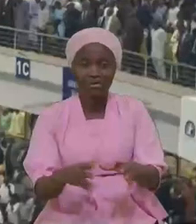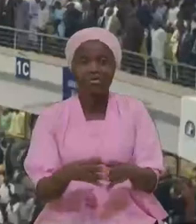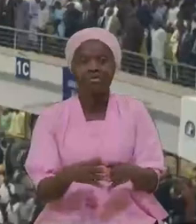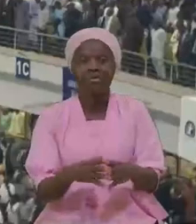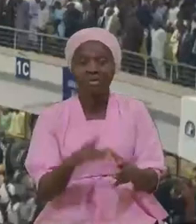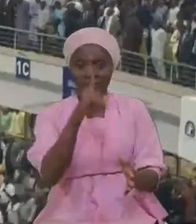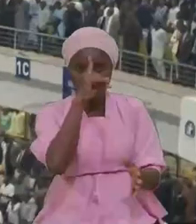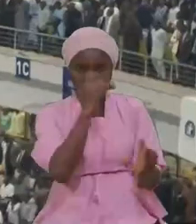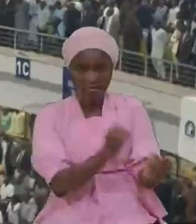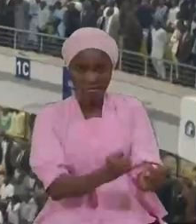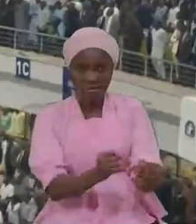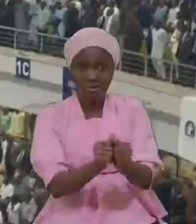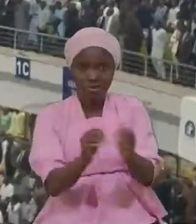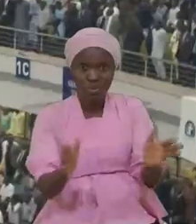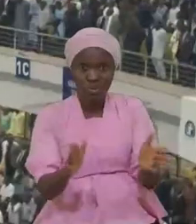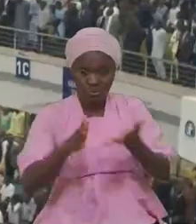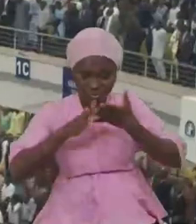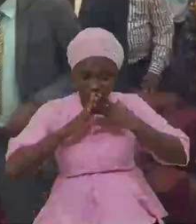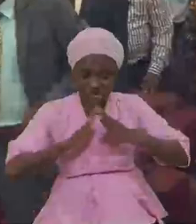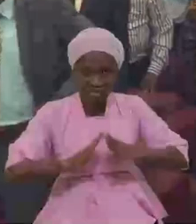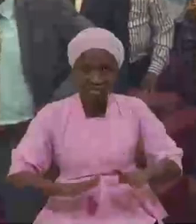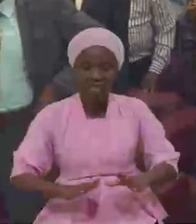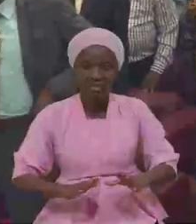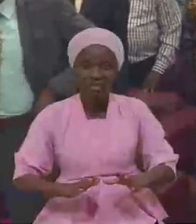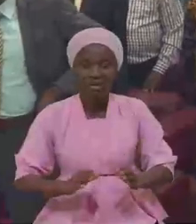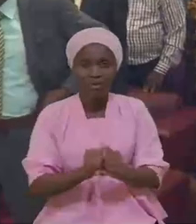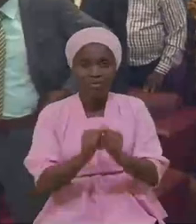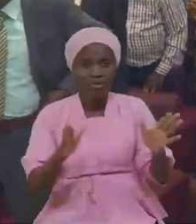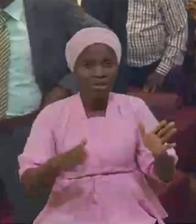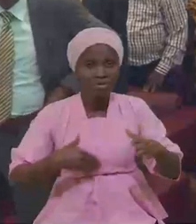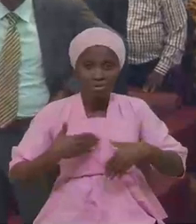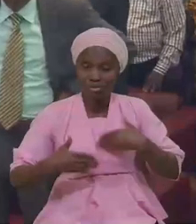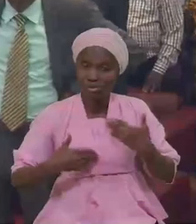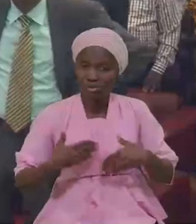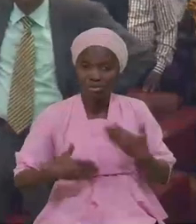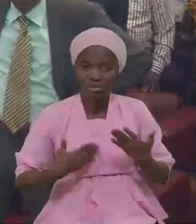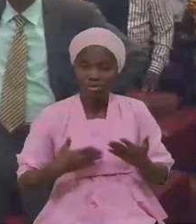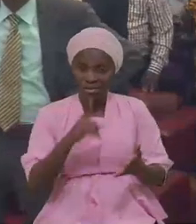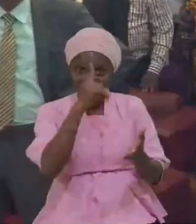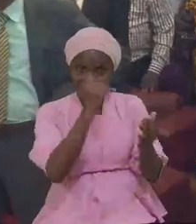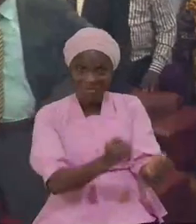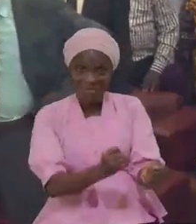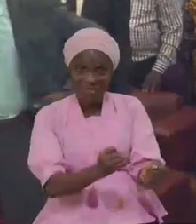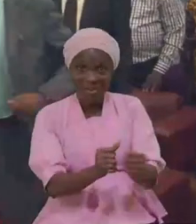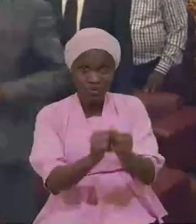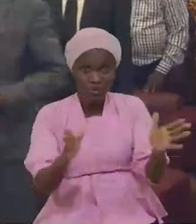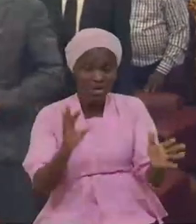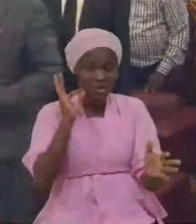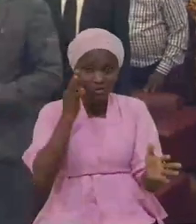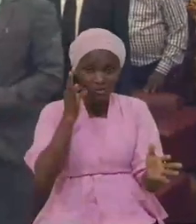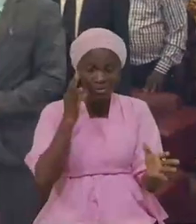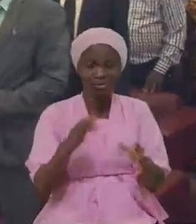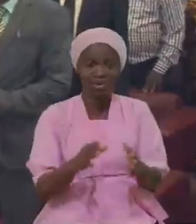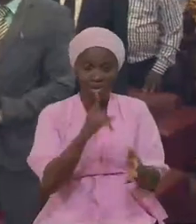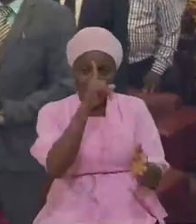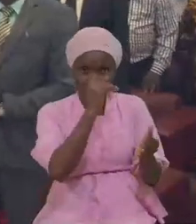La foi sans la paix, sans la joie, la foi sans le fruit, la